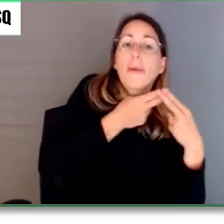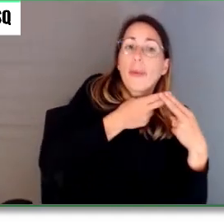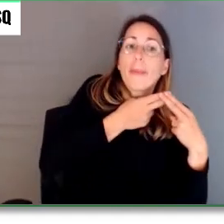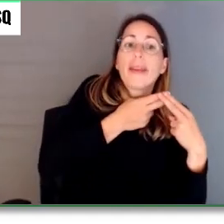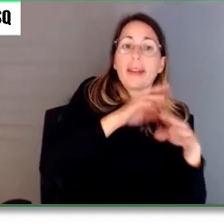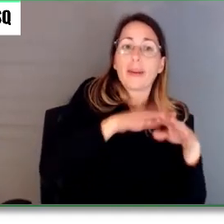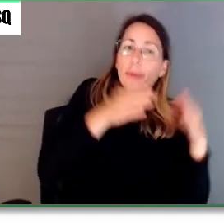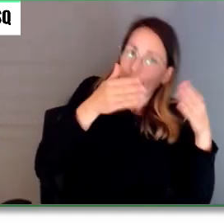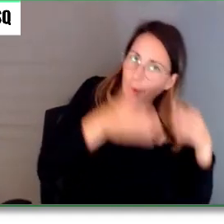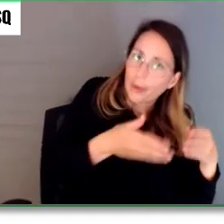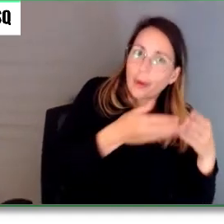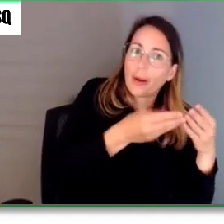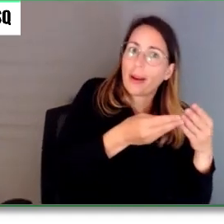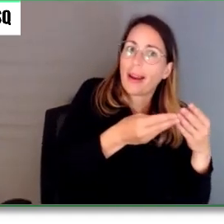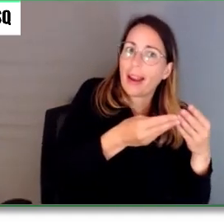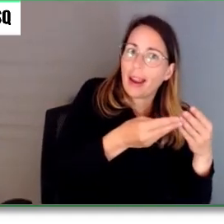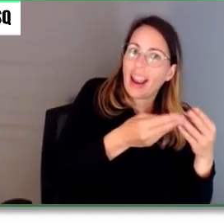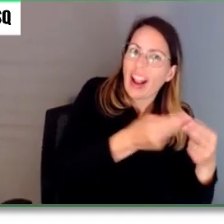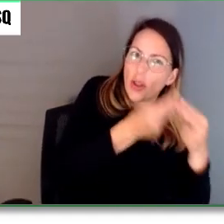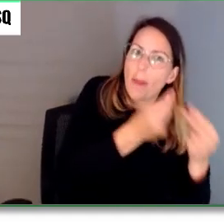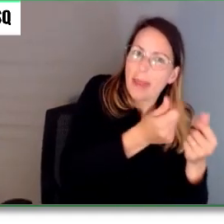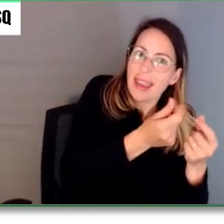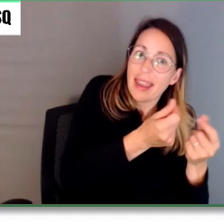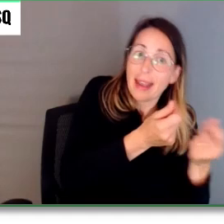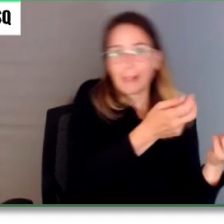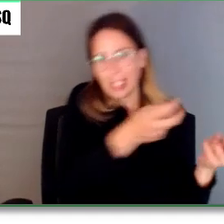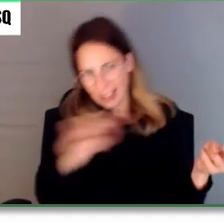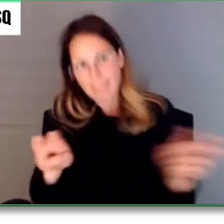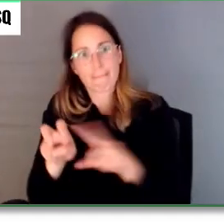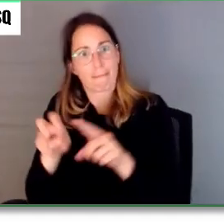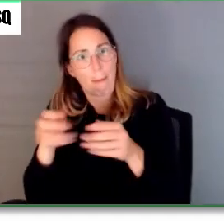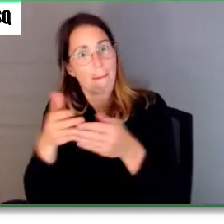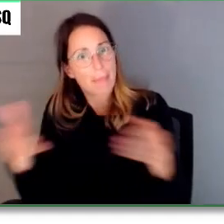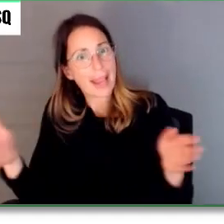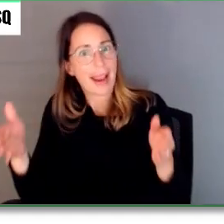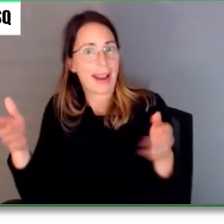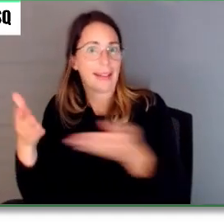services. Et on passe maintenant dans une expérience plus expérimentée. En